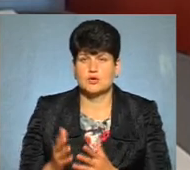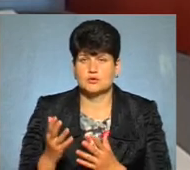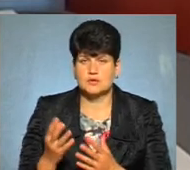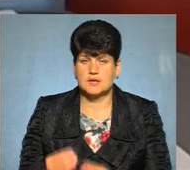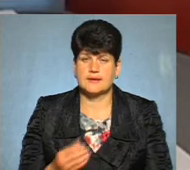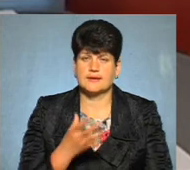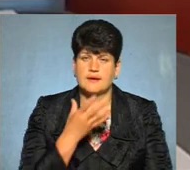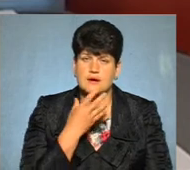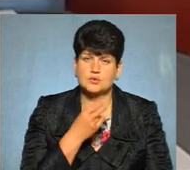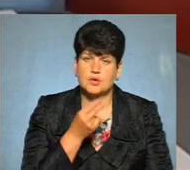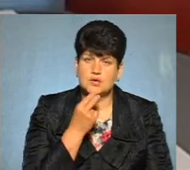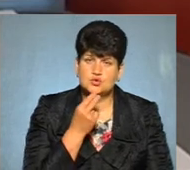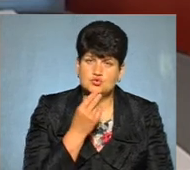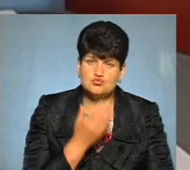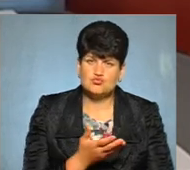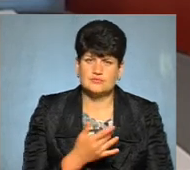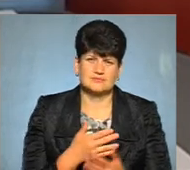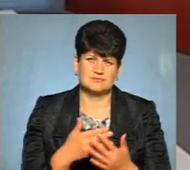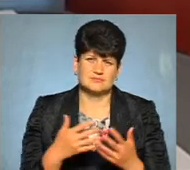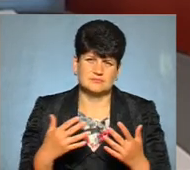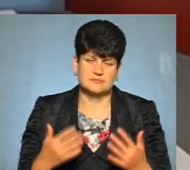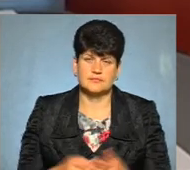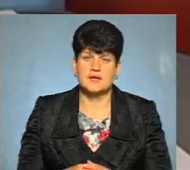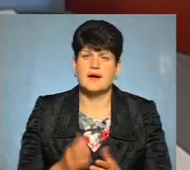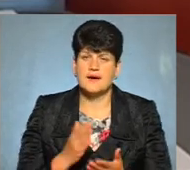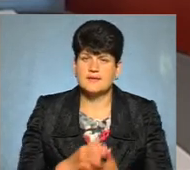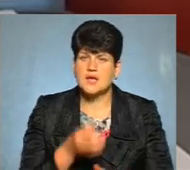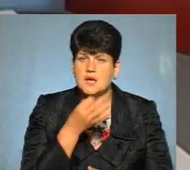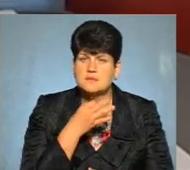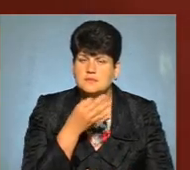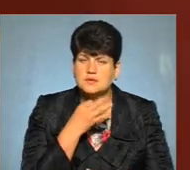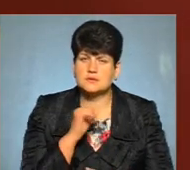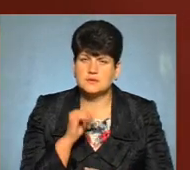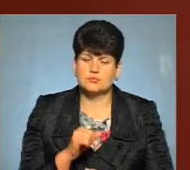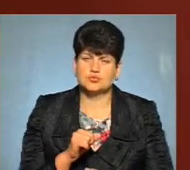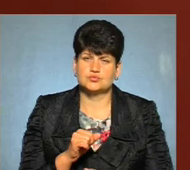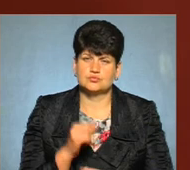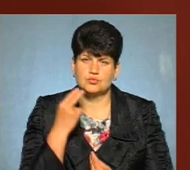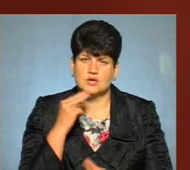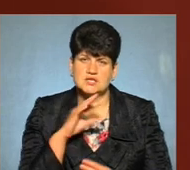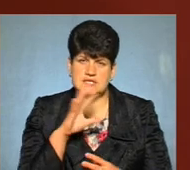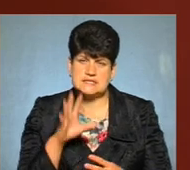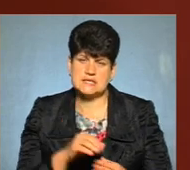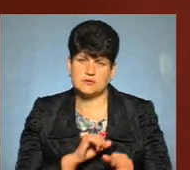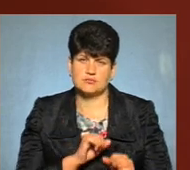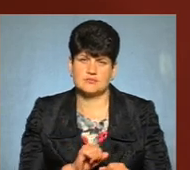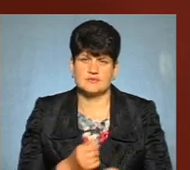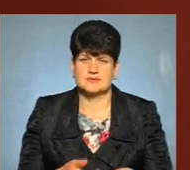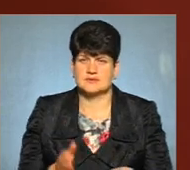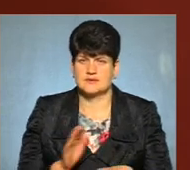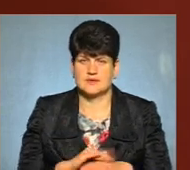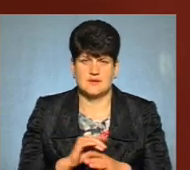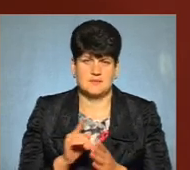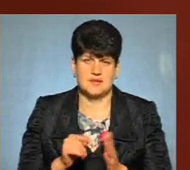гарно харчуються і тому подібне. Чи є якісь препарати, які можуть підняти цю загальну опірність? Ну, теж дуже складне